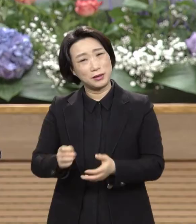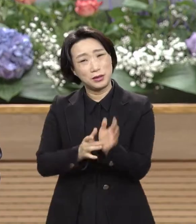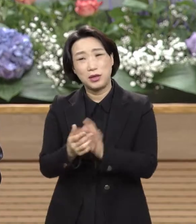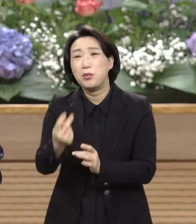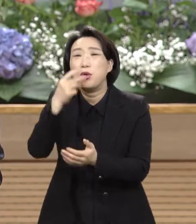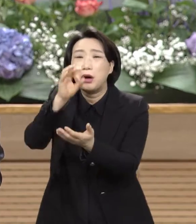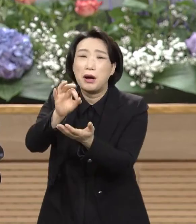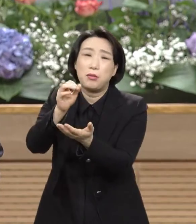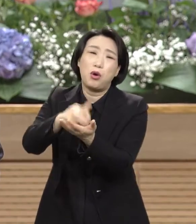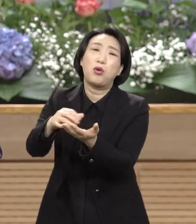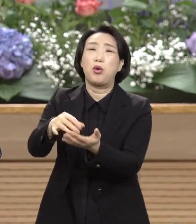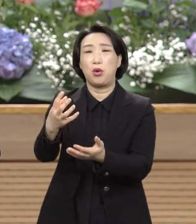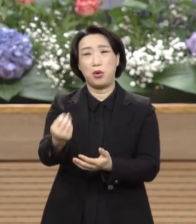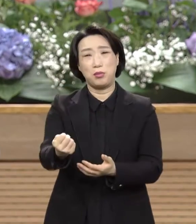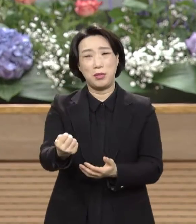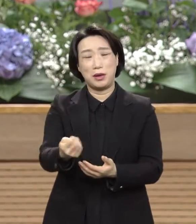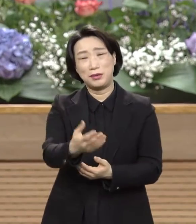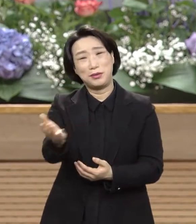얼마짜리요?